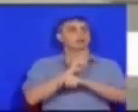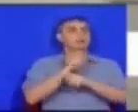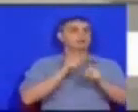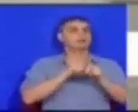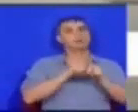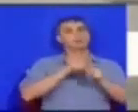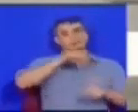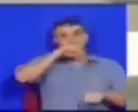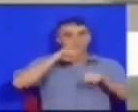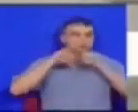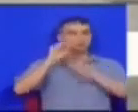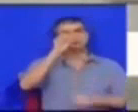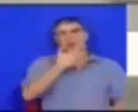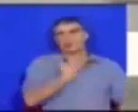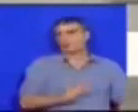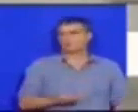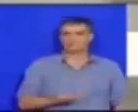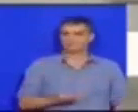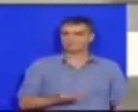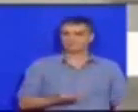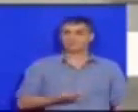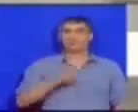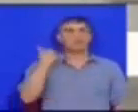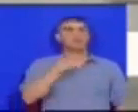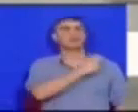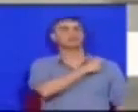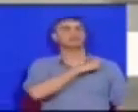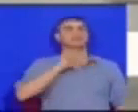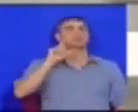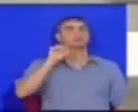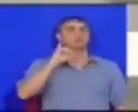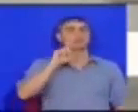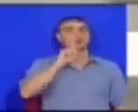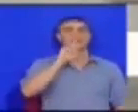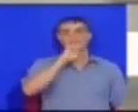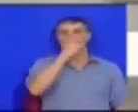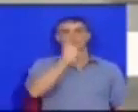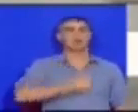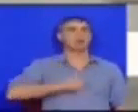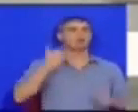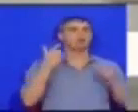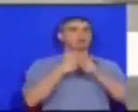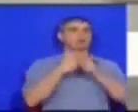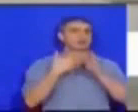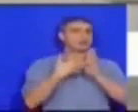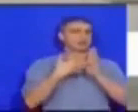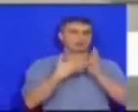איזה ידיים של איזה בבא. היה ניצב יוסי לוי, היה ראש יחה,